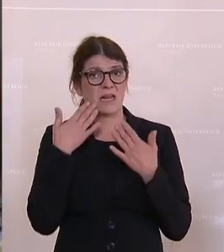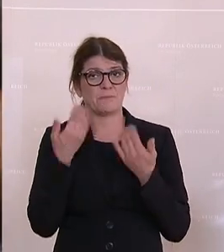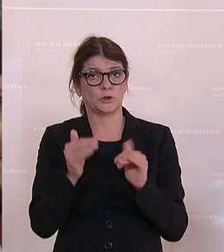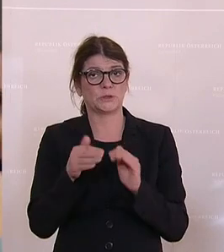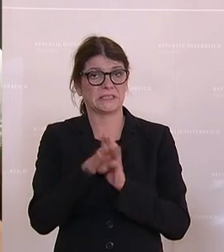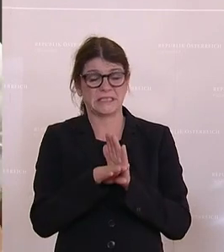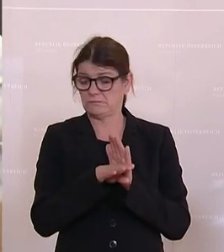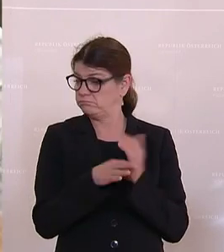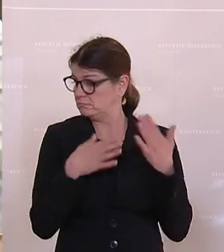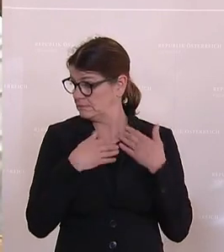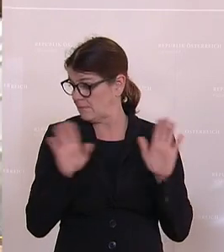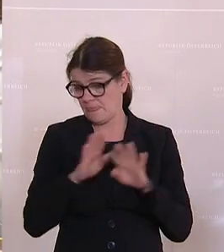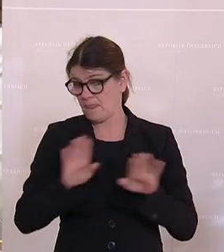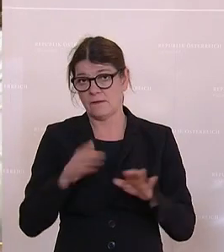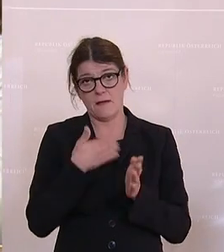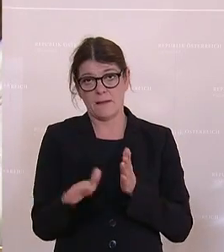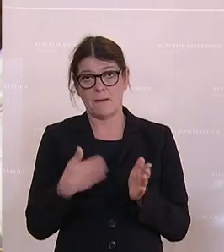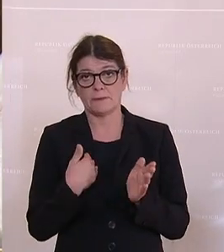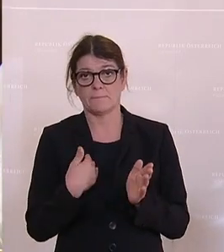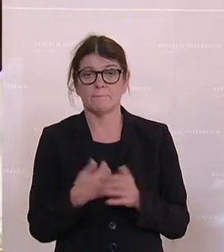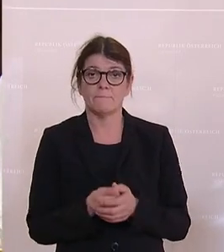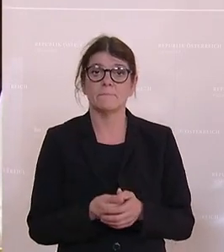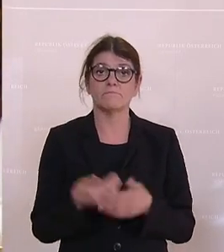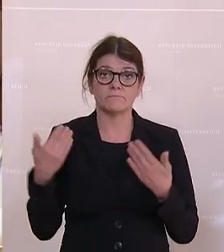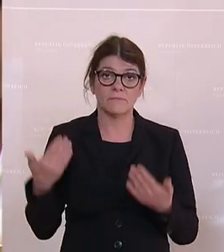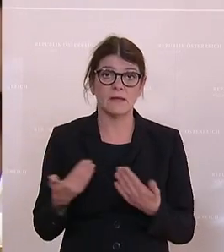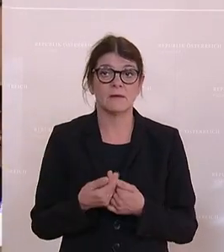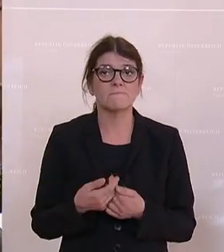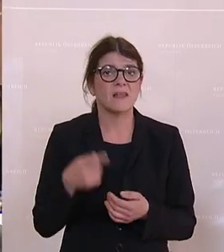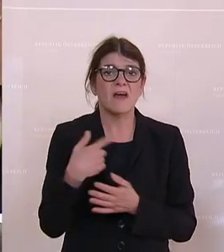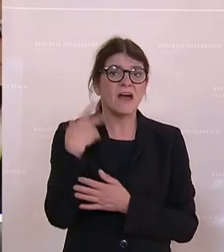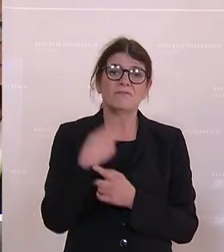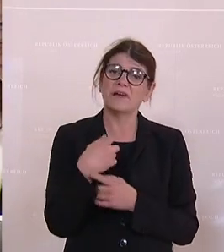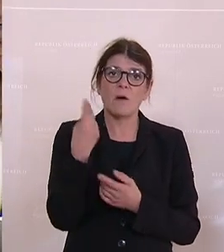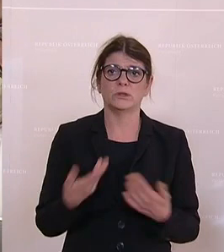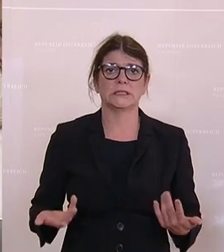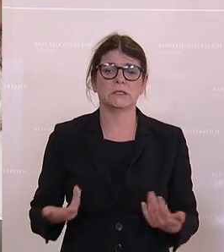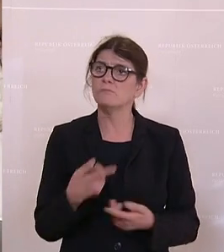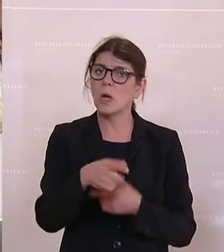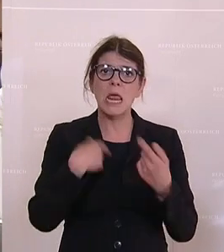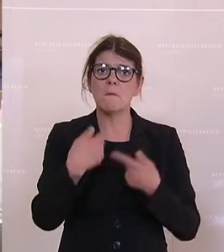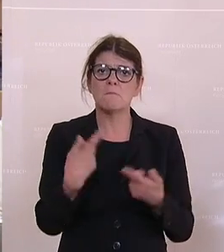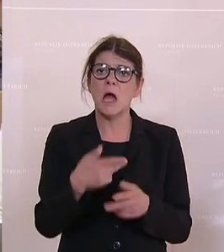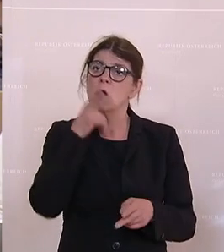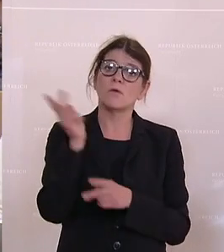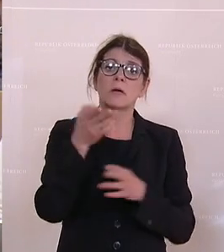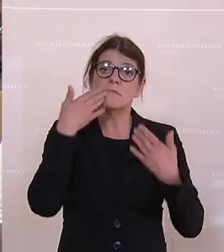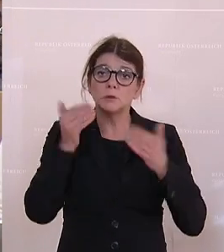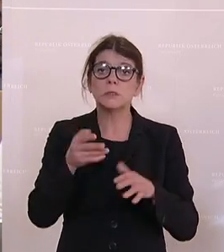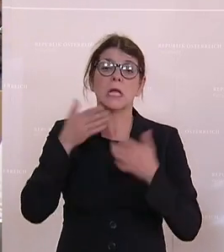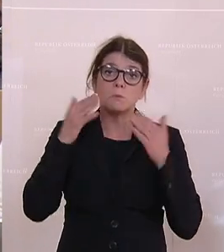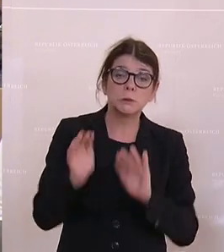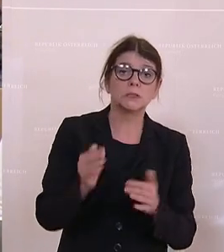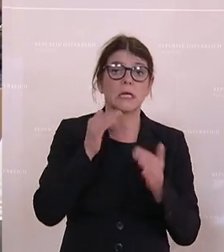Klimaschutzgesetz geben wir uns nicht her. Und es ist eine Chuzpe, dass ihr immer Klimaschutz einfordert. Und